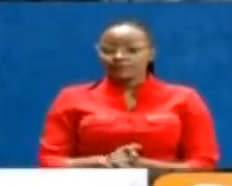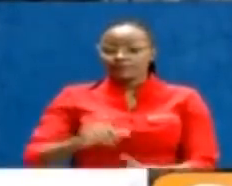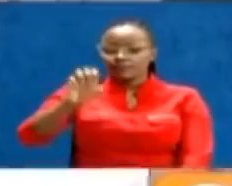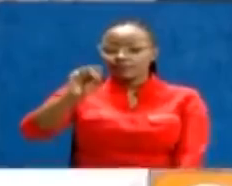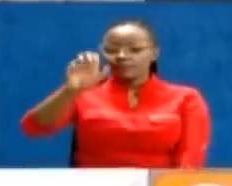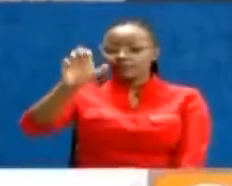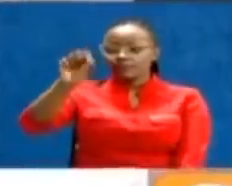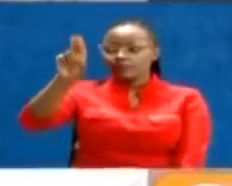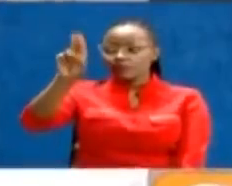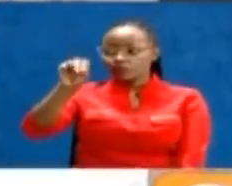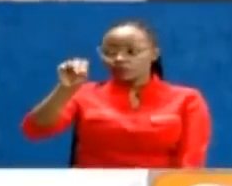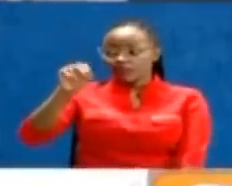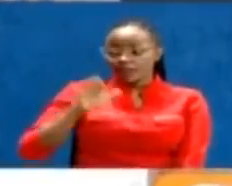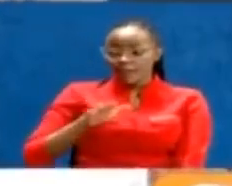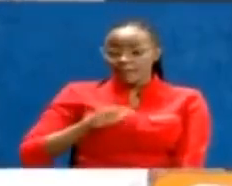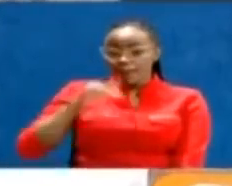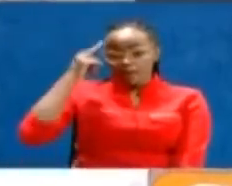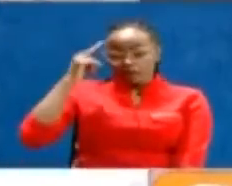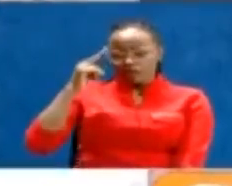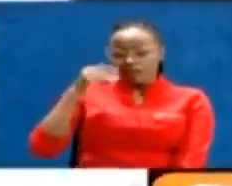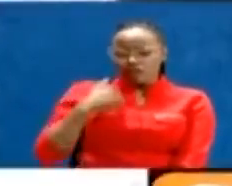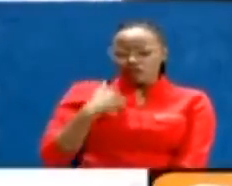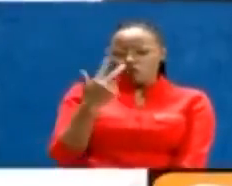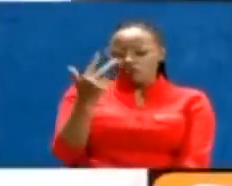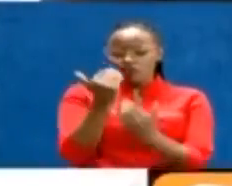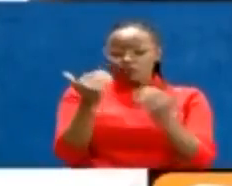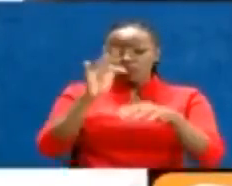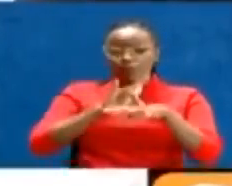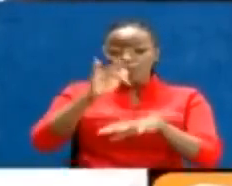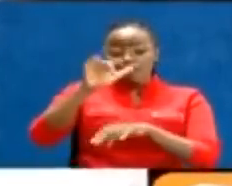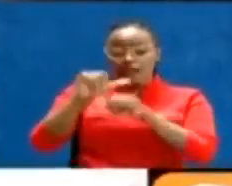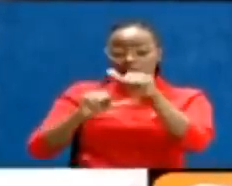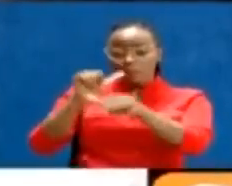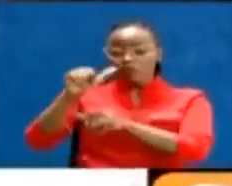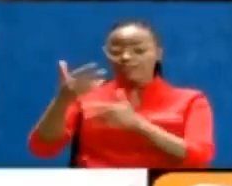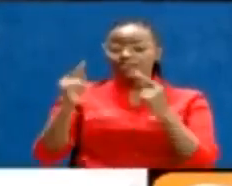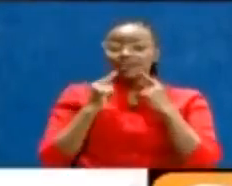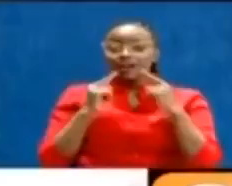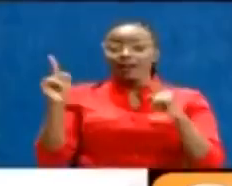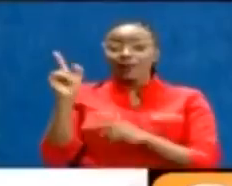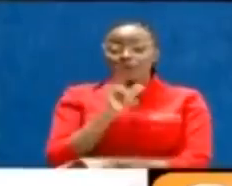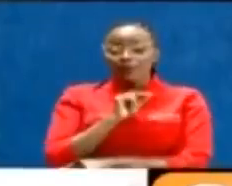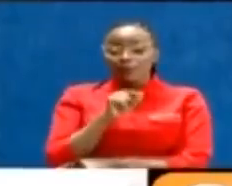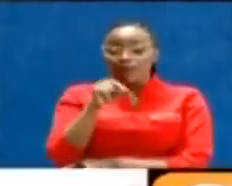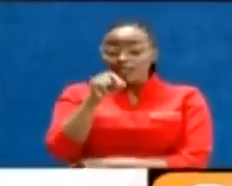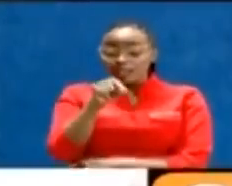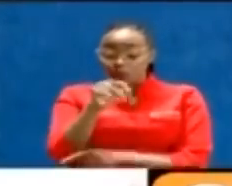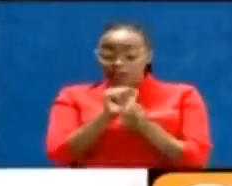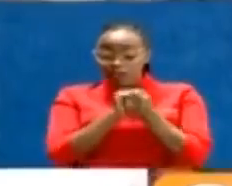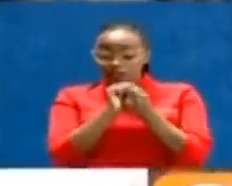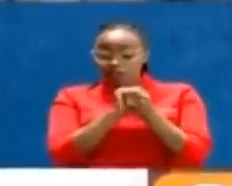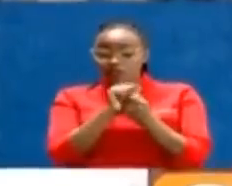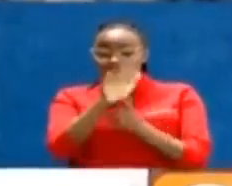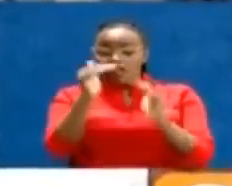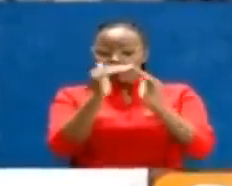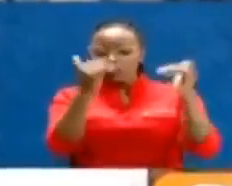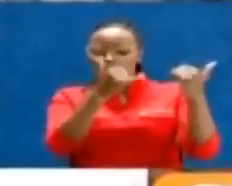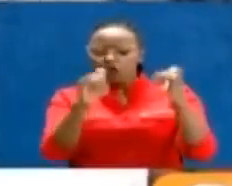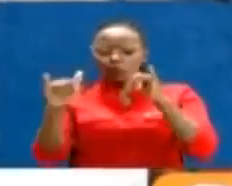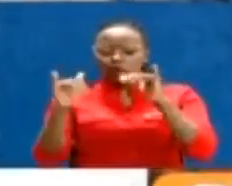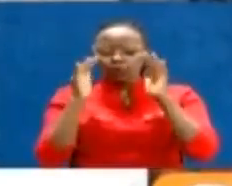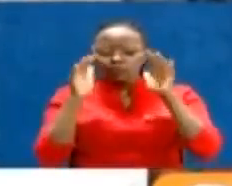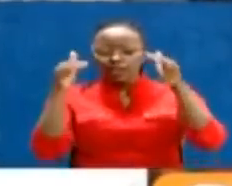Susan Wambogo, mama ya watoto wawili, ni mmoja wa wazazi walioathirika na agizo hilo. Ijumaa hii yuko hapa nyumbani kwa wakijaribu